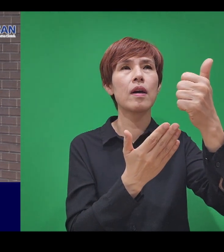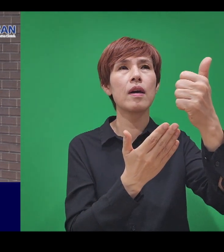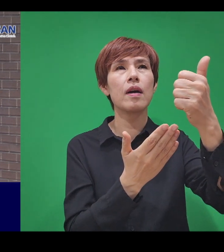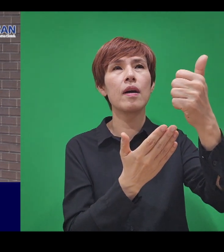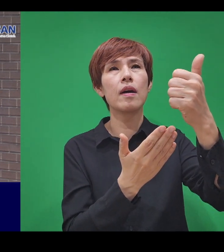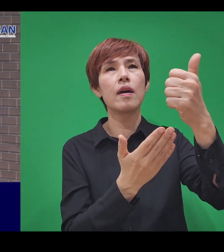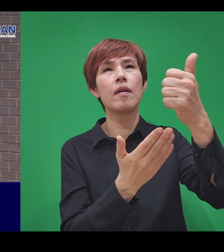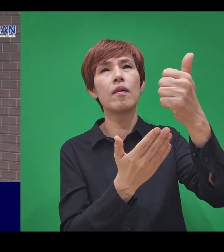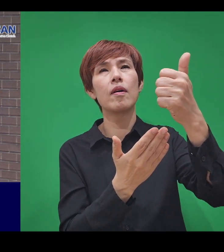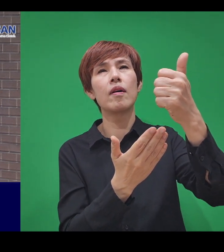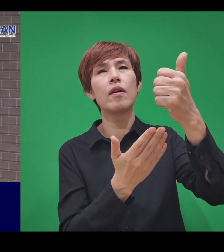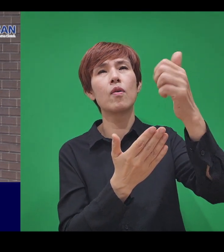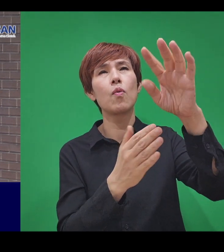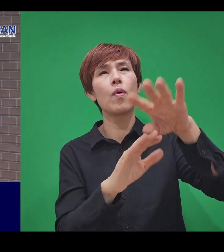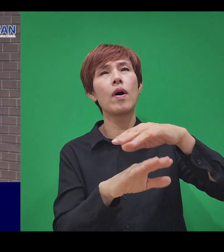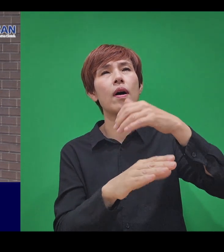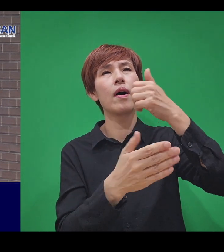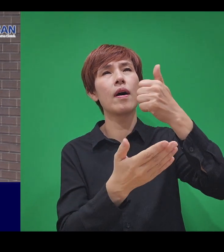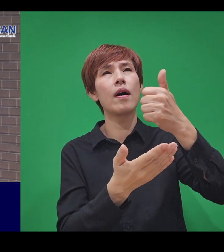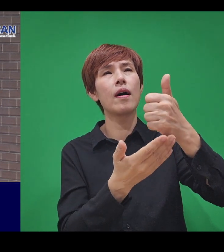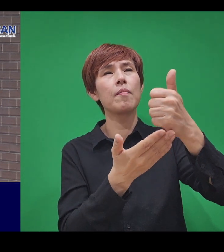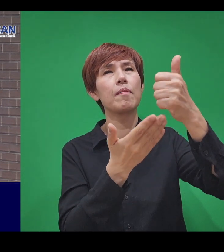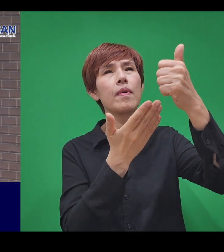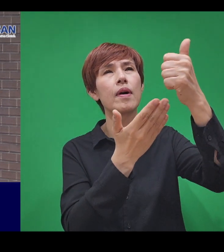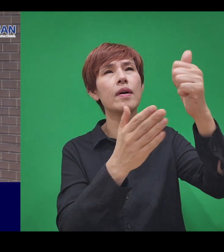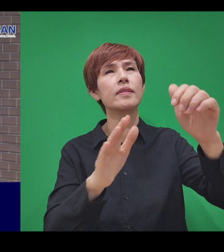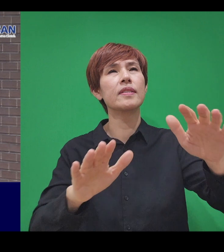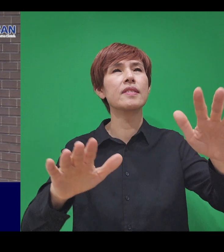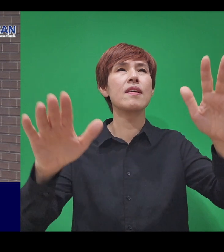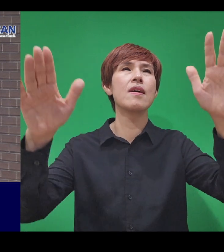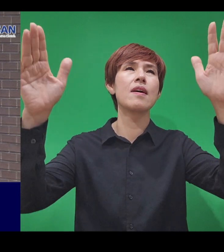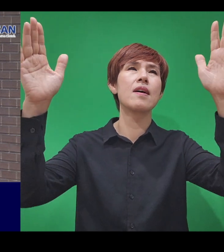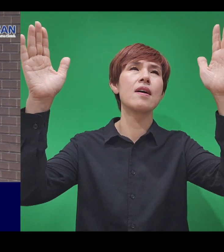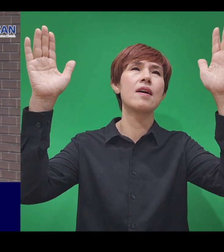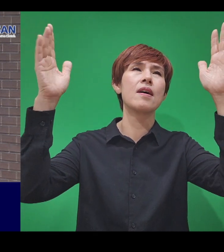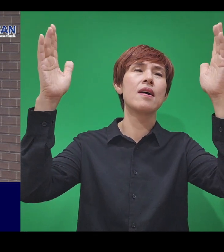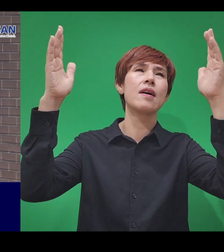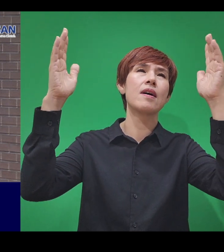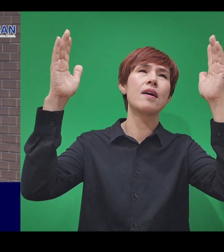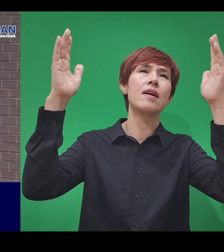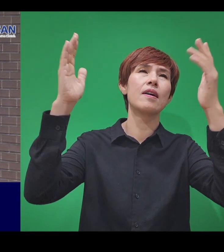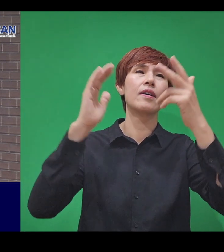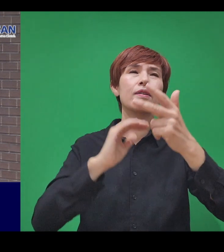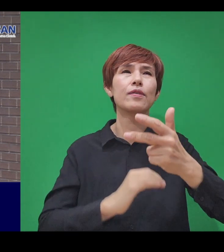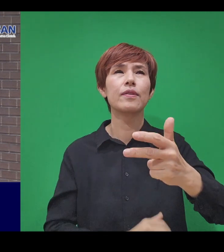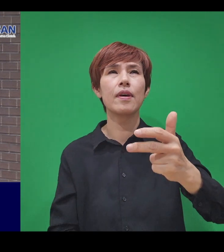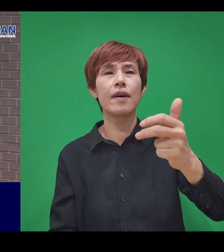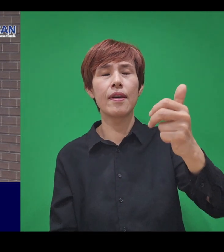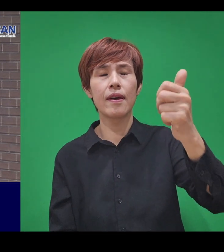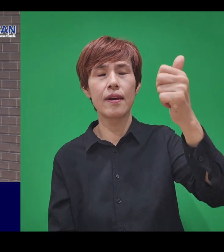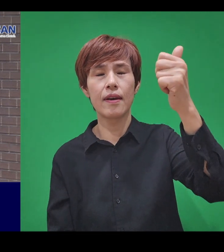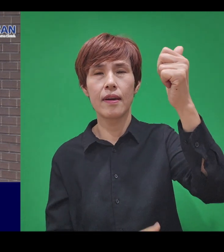왕의 왕께 만세. 주